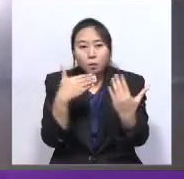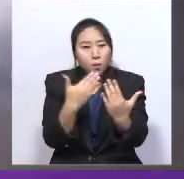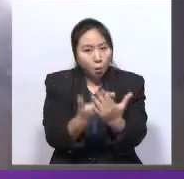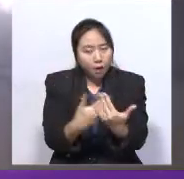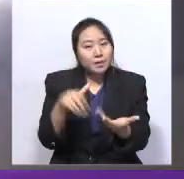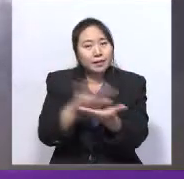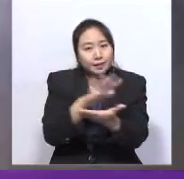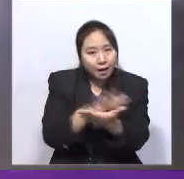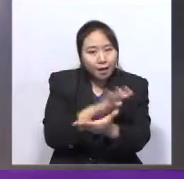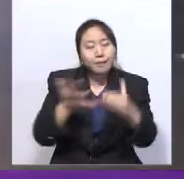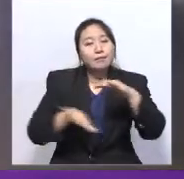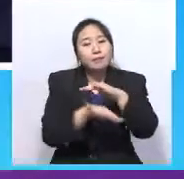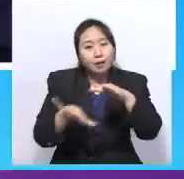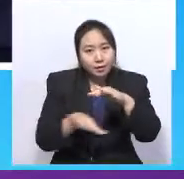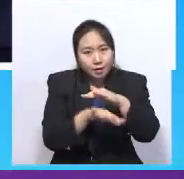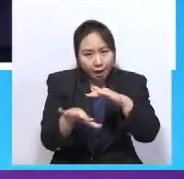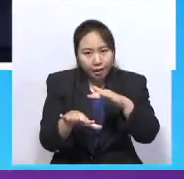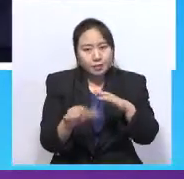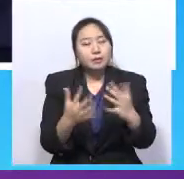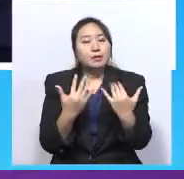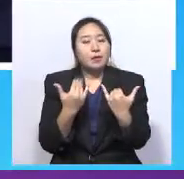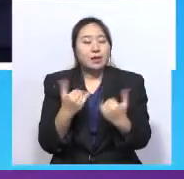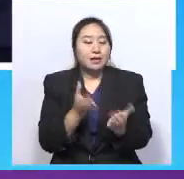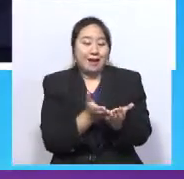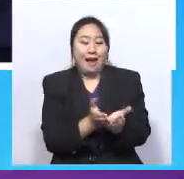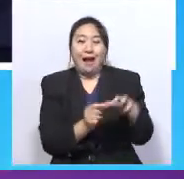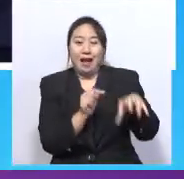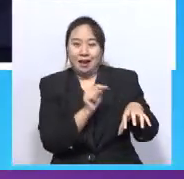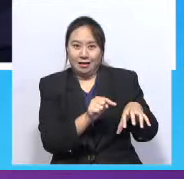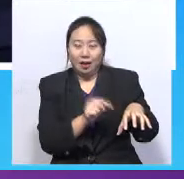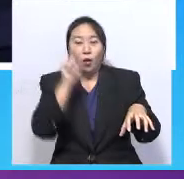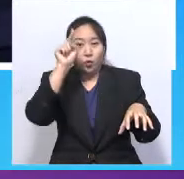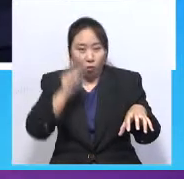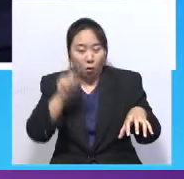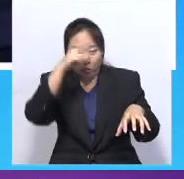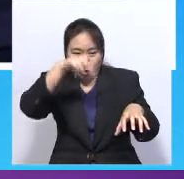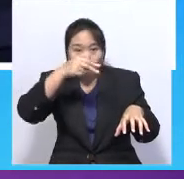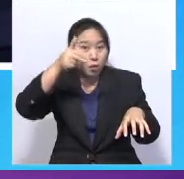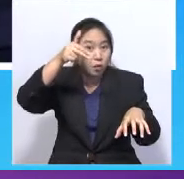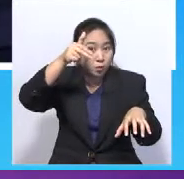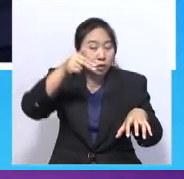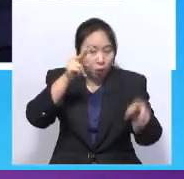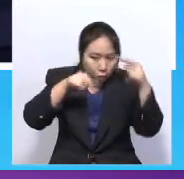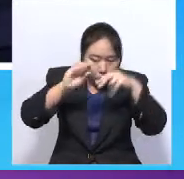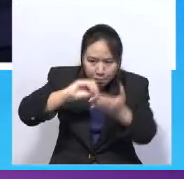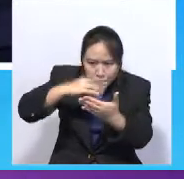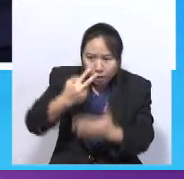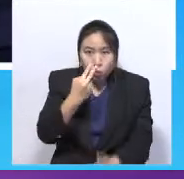มไปถึงทั้งเอกสารหลักฐานก็ดีนะคะในส่วนของการท่าเรือแห่งประเทศไทยจะต้องมีการตรวจสอบในเรื่องของกล้องวงจรปิดเพิ่มเติมไหมค